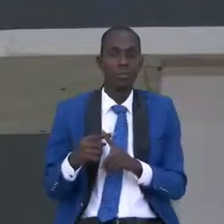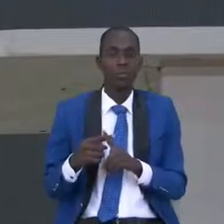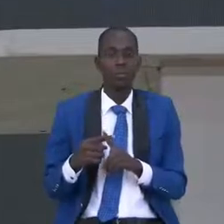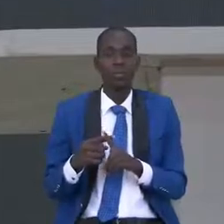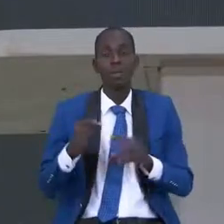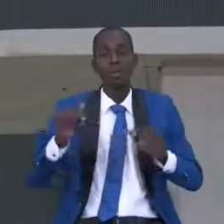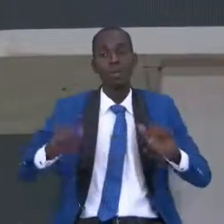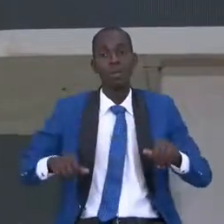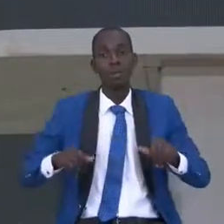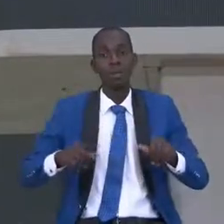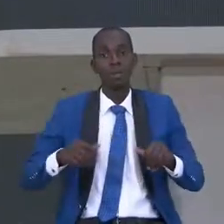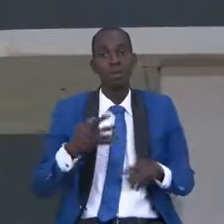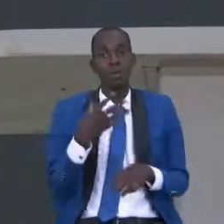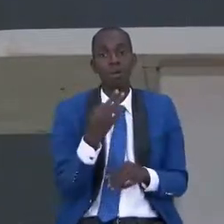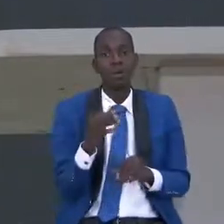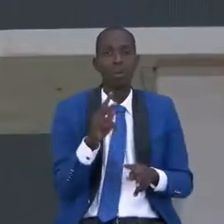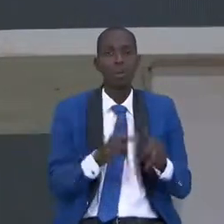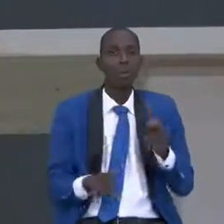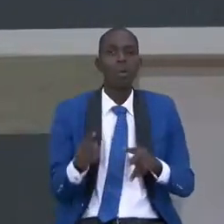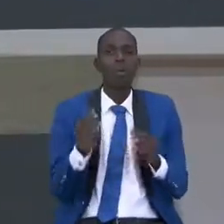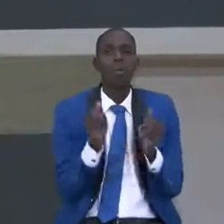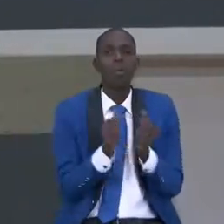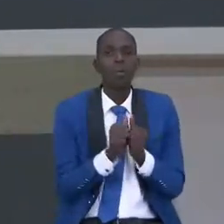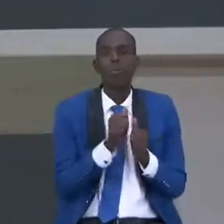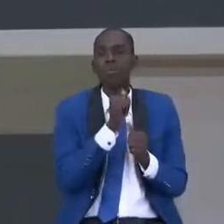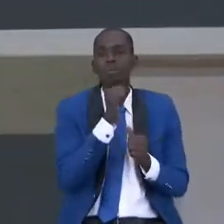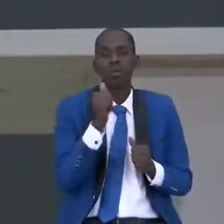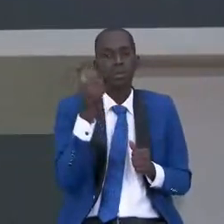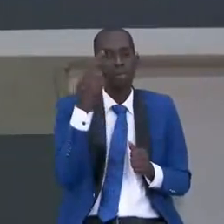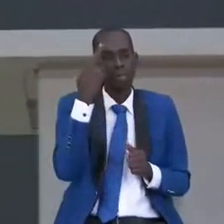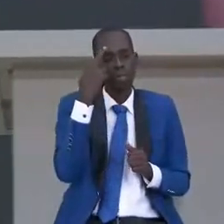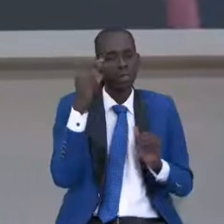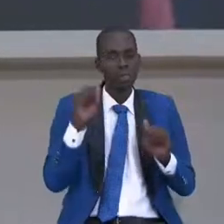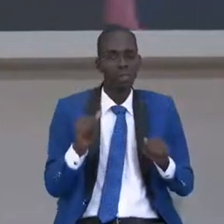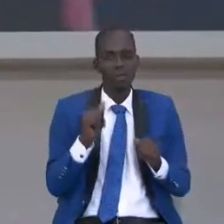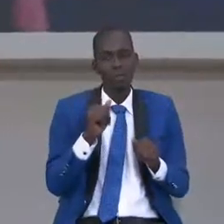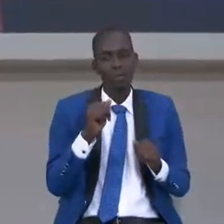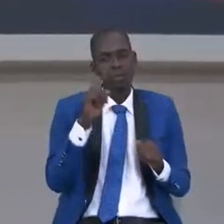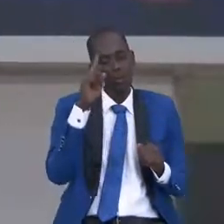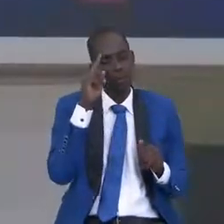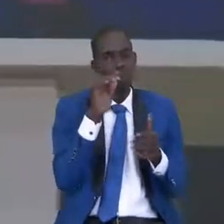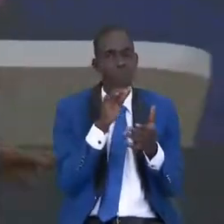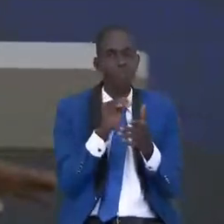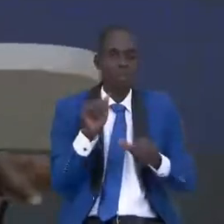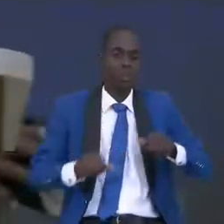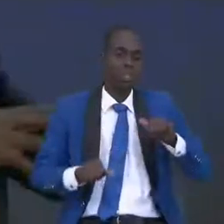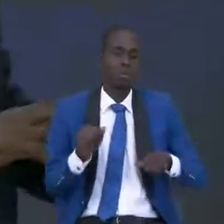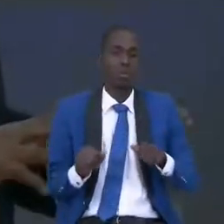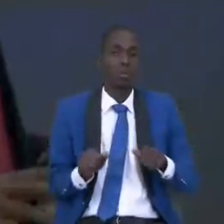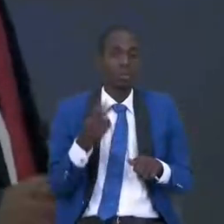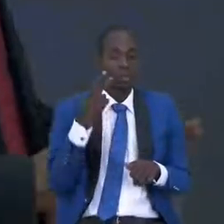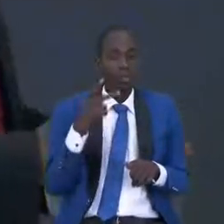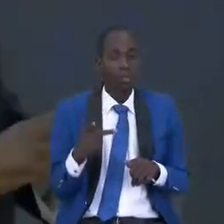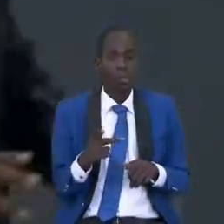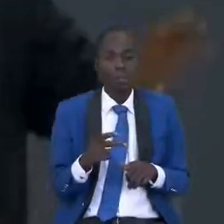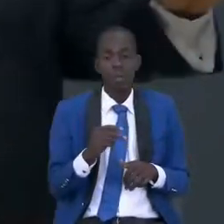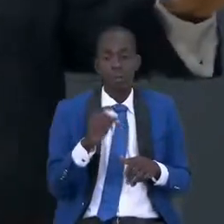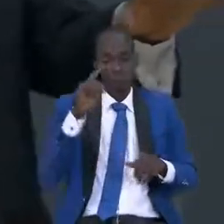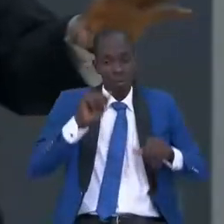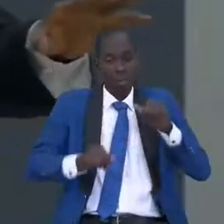l'indigence flétrissante des gens ayant une incrédulité déraisonnable. L'incrédulité est